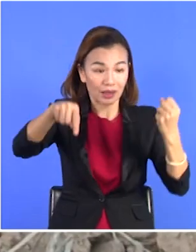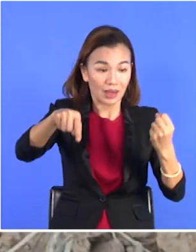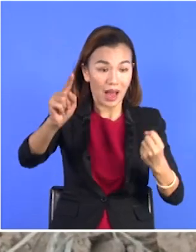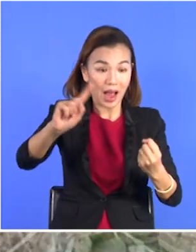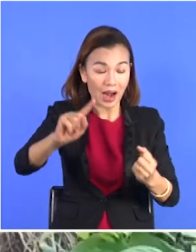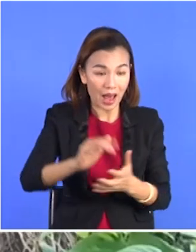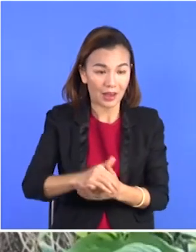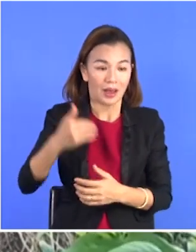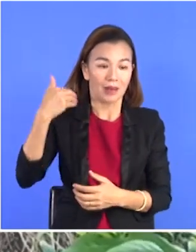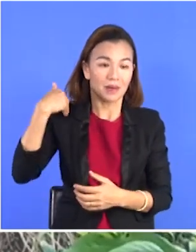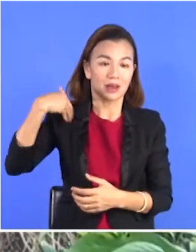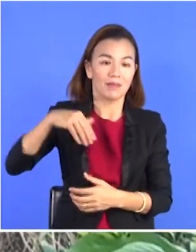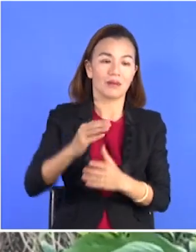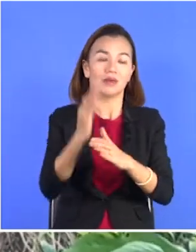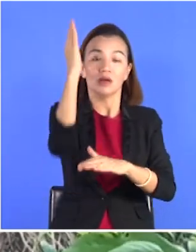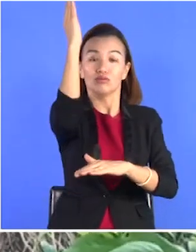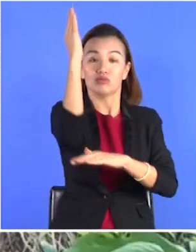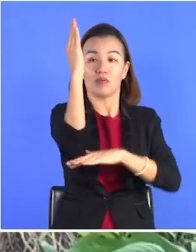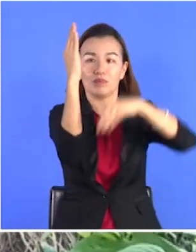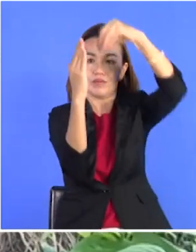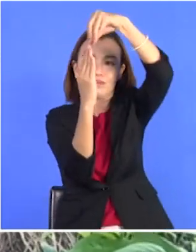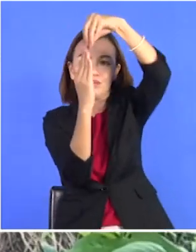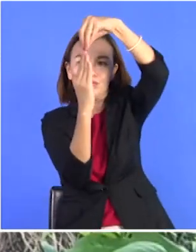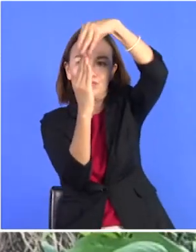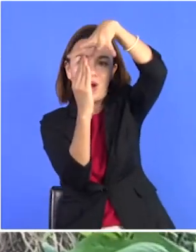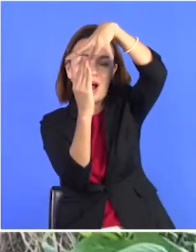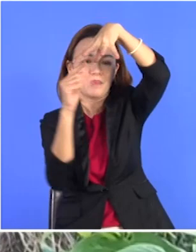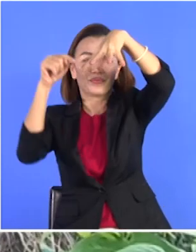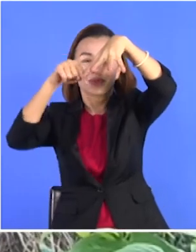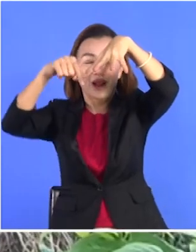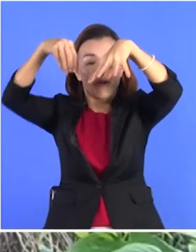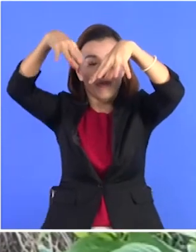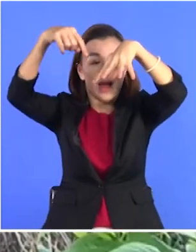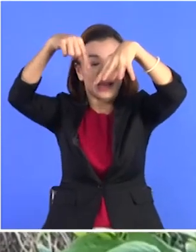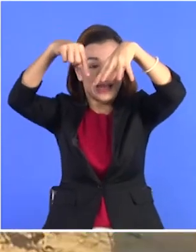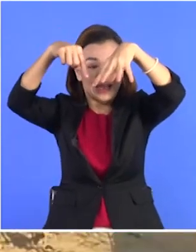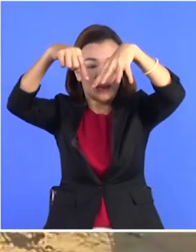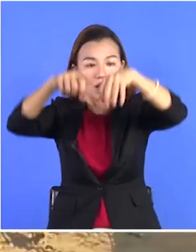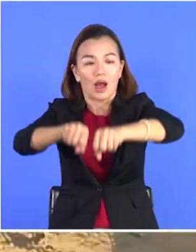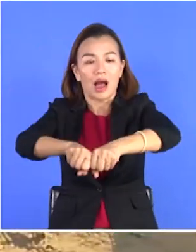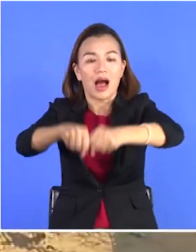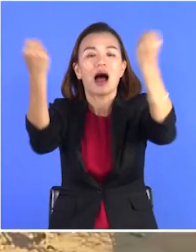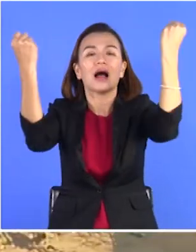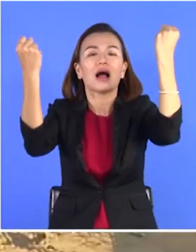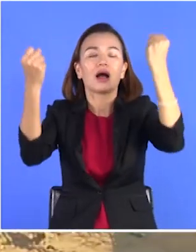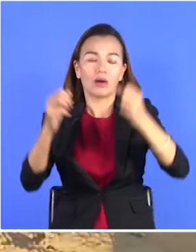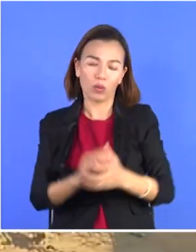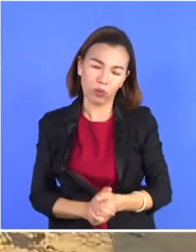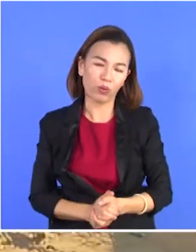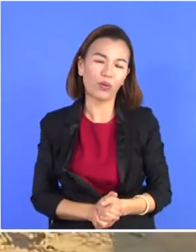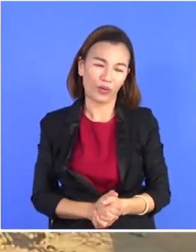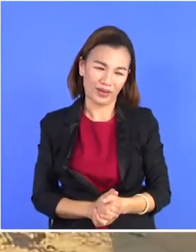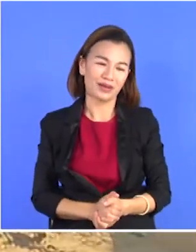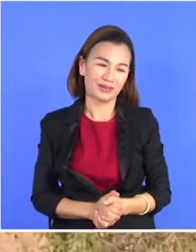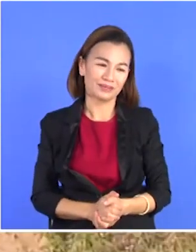เรียกว่าเนี่ยเสาไฟโซล่าเซลล์นะครับเนี่ยไปเสาไฟมันหักไอ้แผงโซล่าเซลล์เนี่ยก็ตกลงมาเสียหายแบบนี้